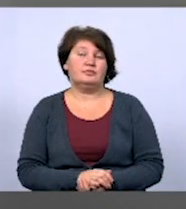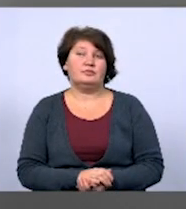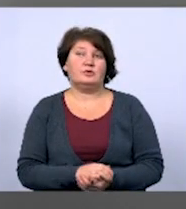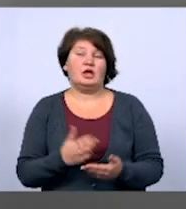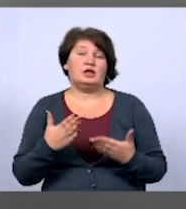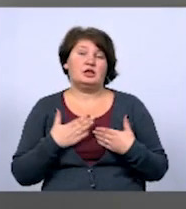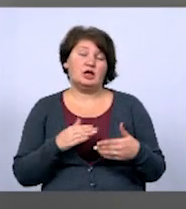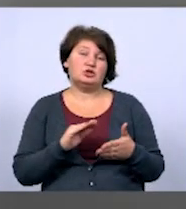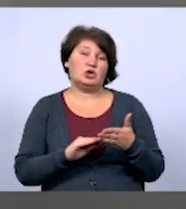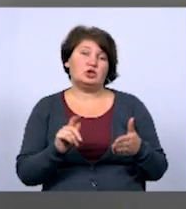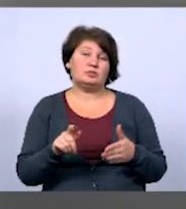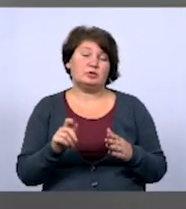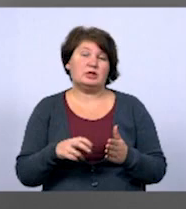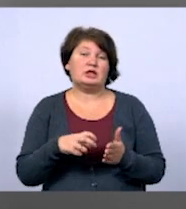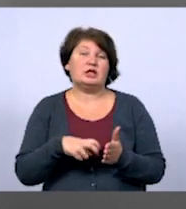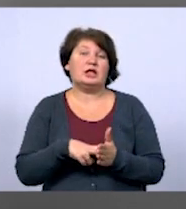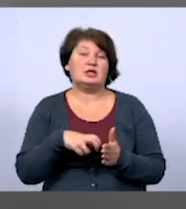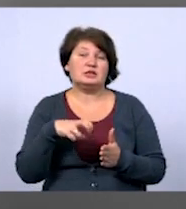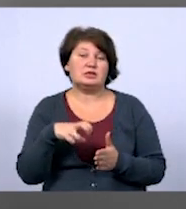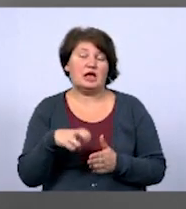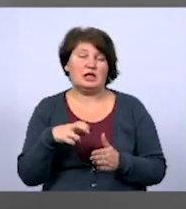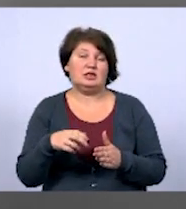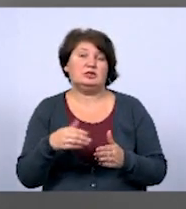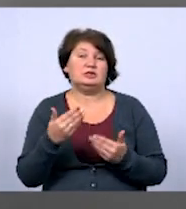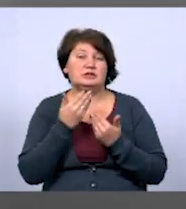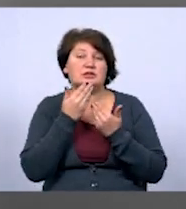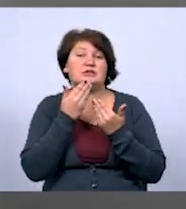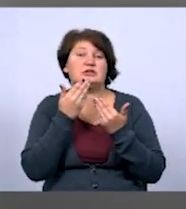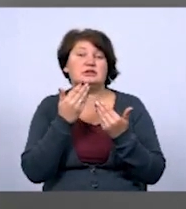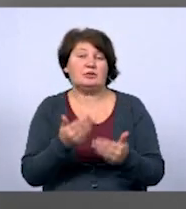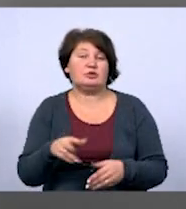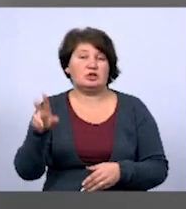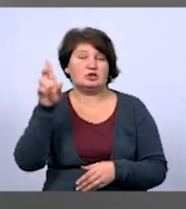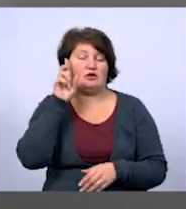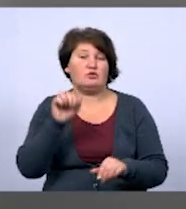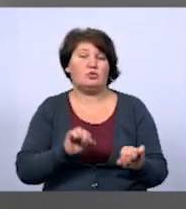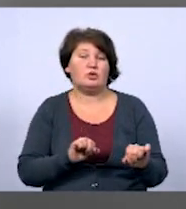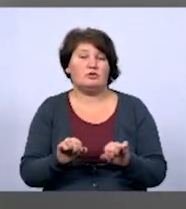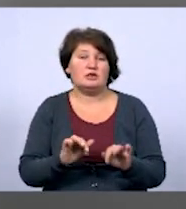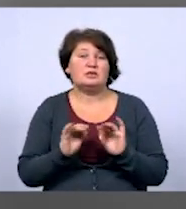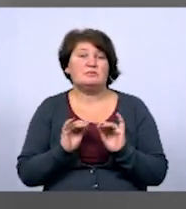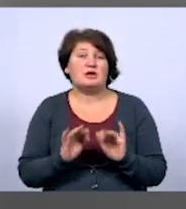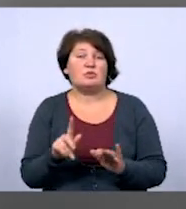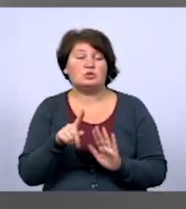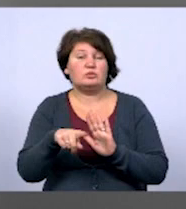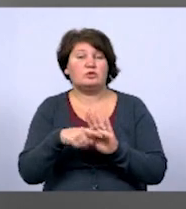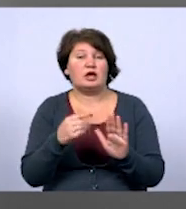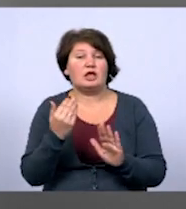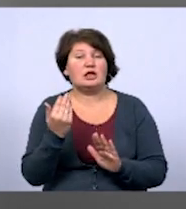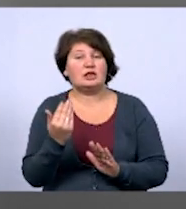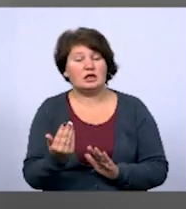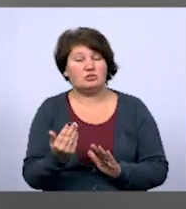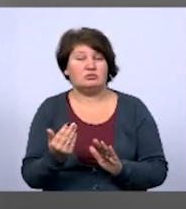Наші кореспонденти надіслали запит на доступ до публічної інформації в Державне управління справами, щоб дізнатися їхню